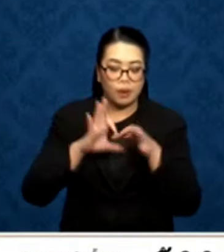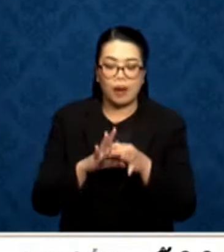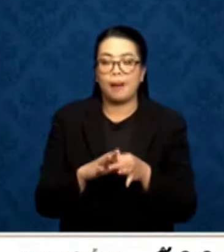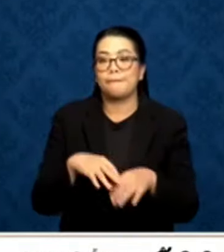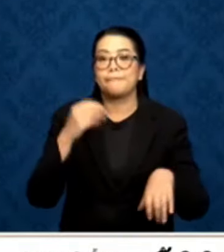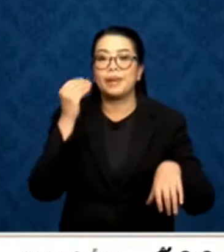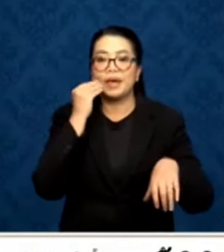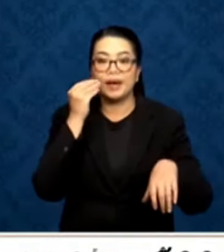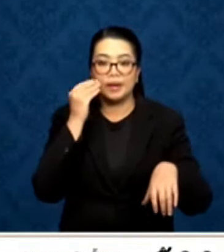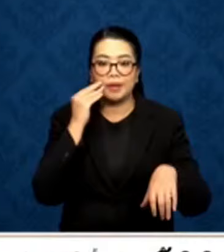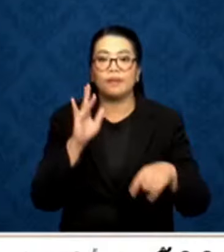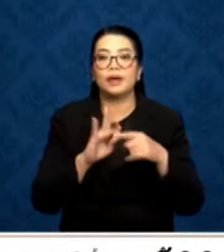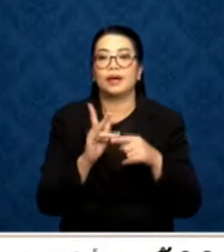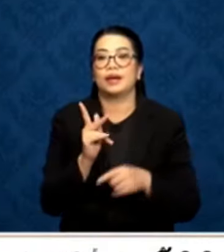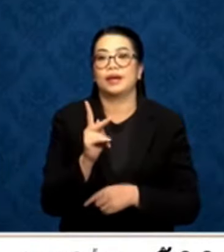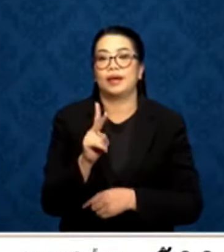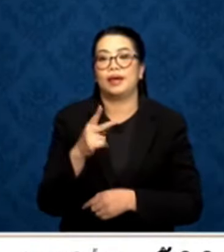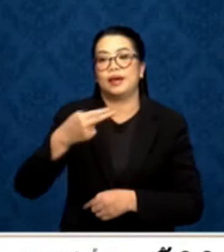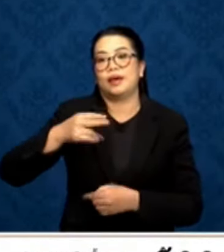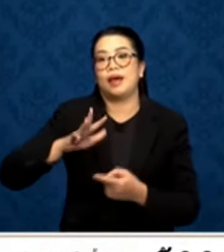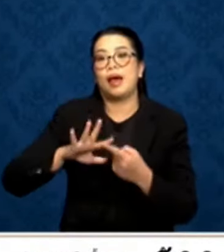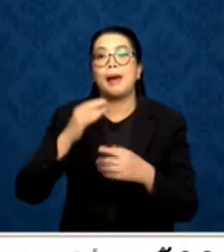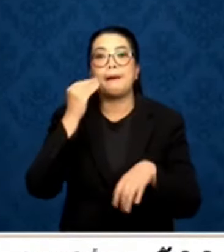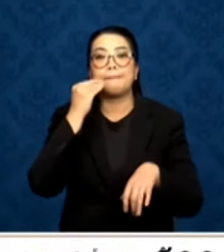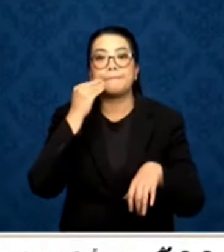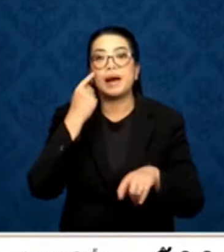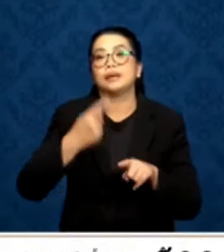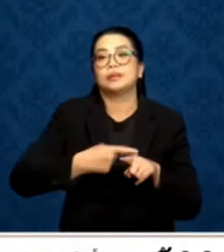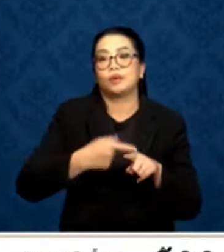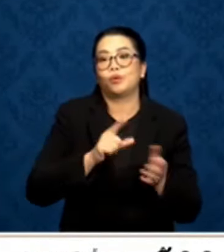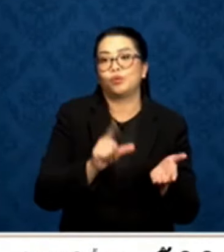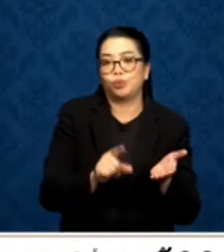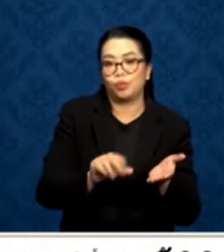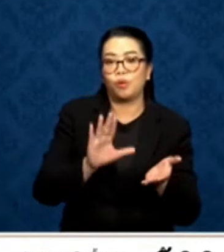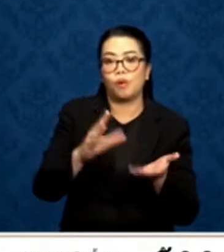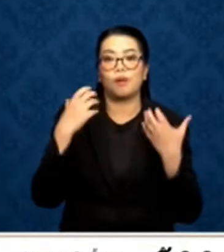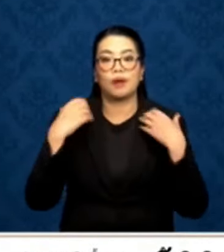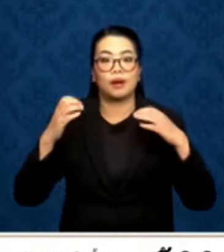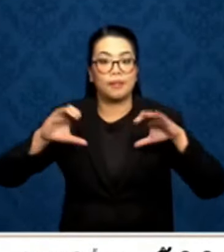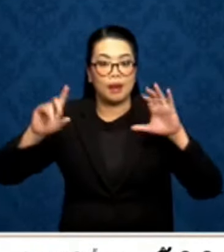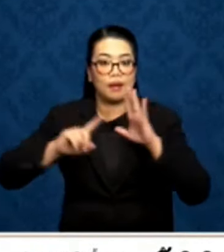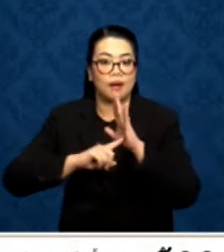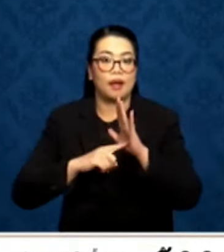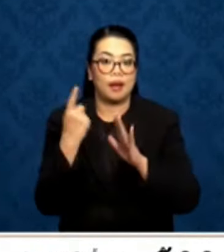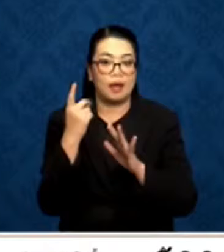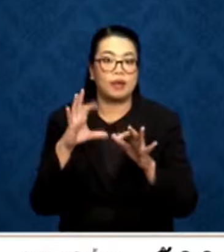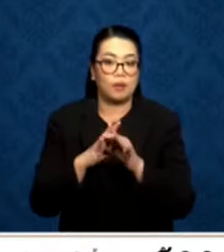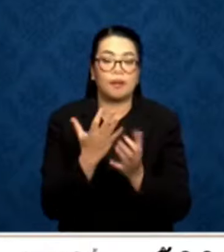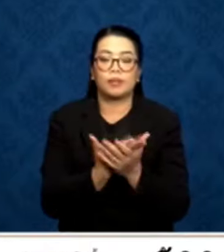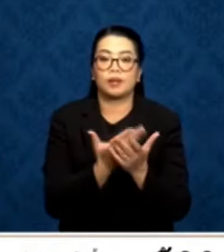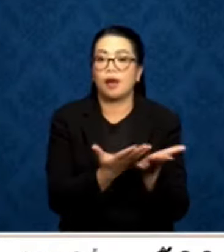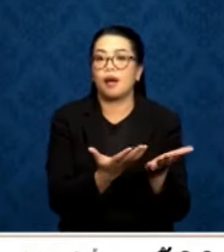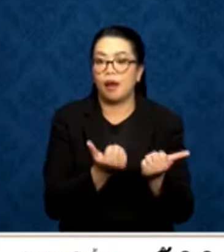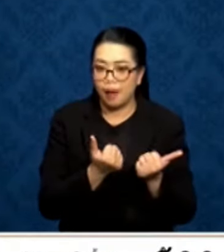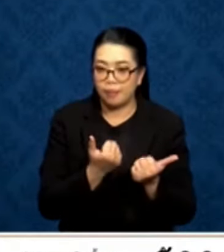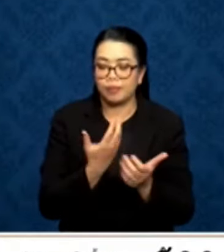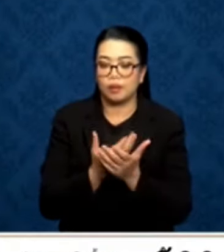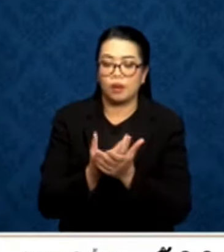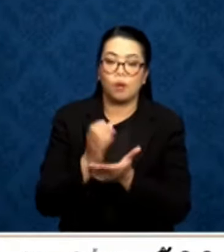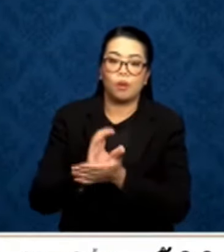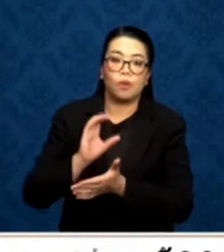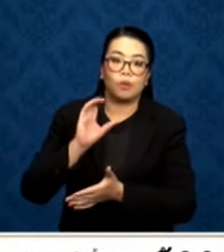ชาตินะครับต้องขอขอบคุณครับที่ท่านสสได้มีความเป็นห่วงนะครับในประเด็นเรื่องแรกเกี่ยวกับเรื่องรายรับนะครับแล้วก็เงินลง